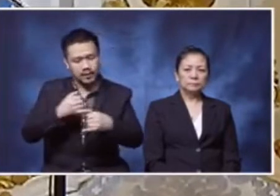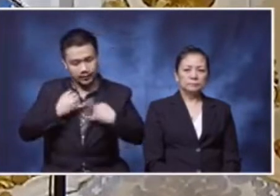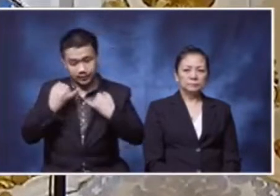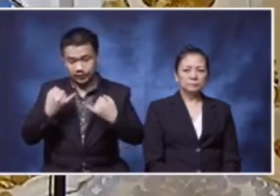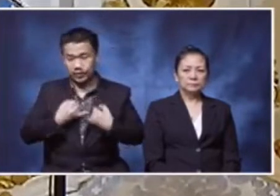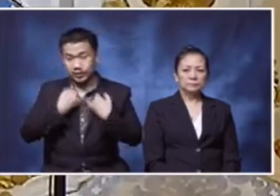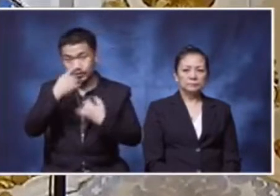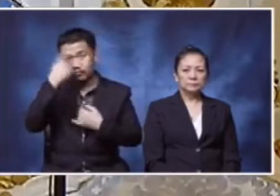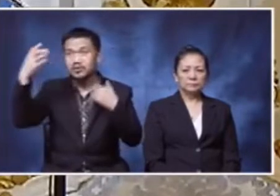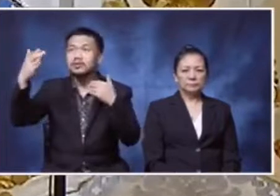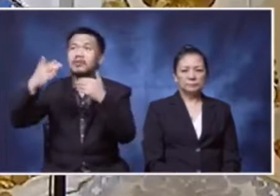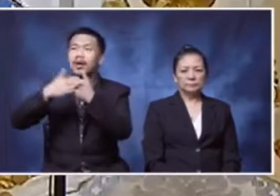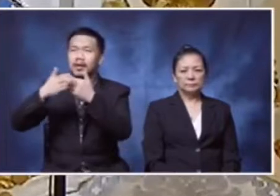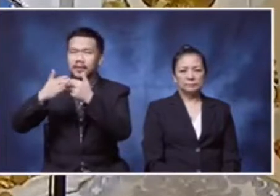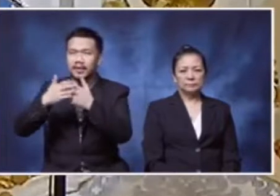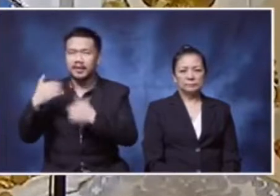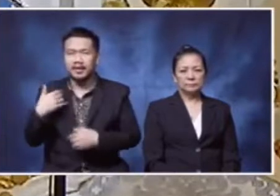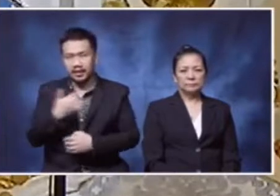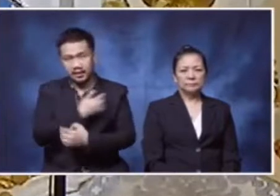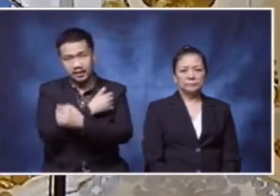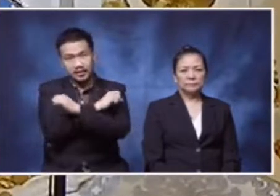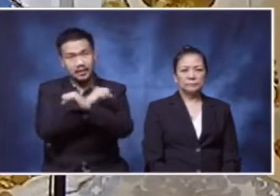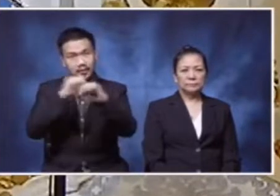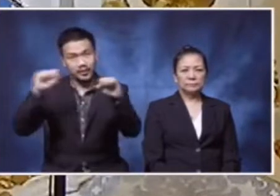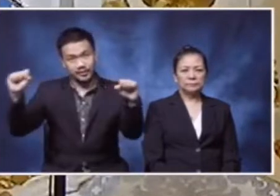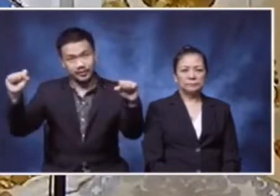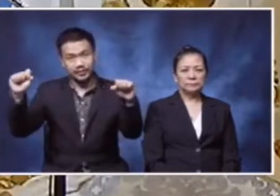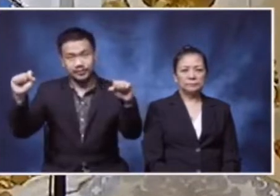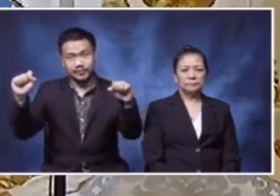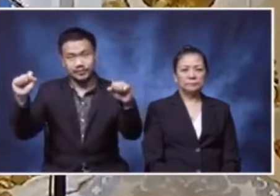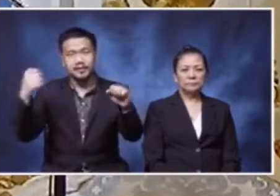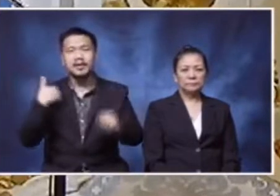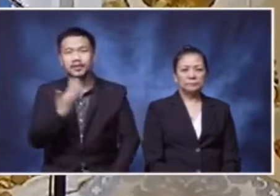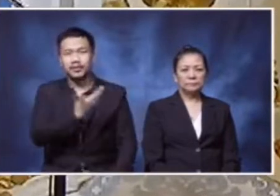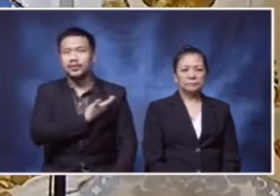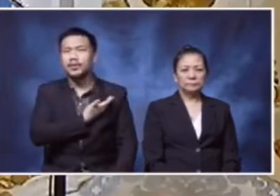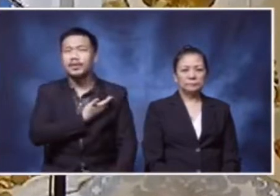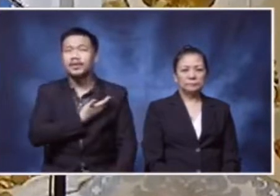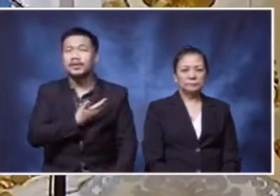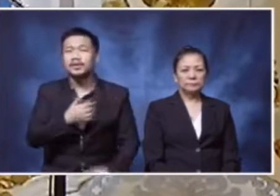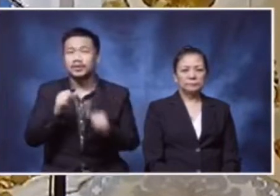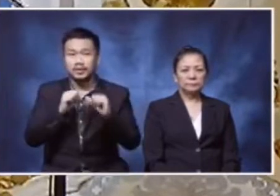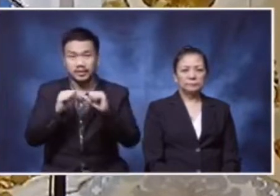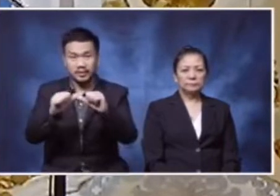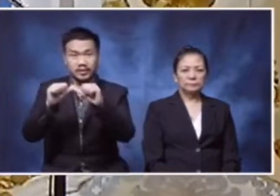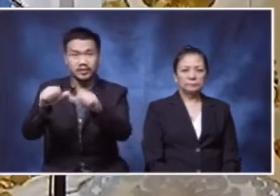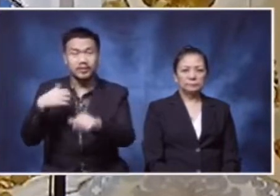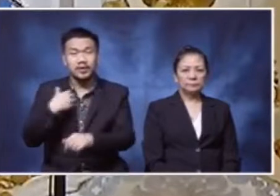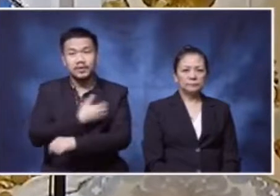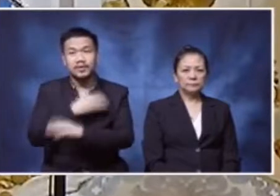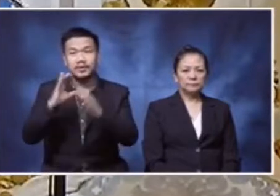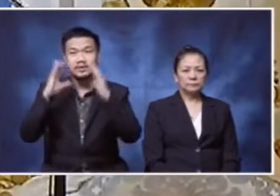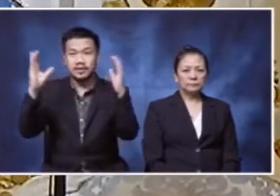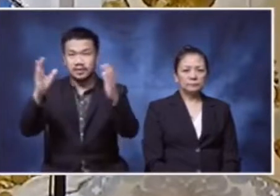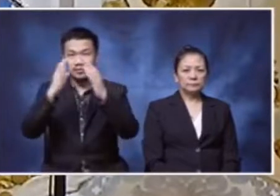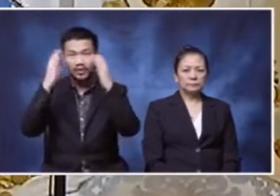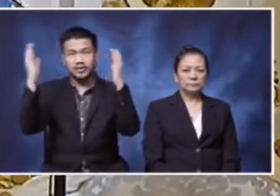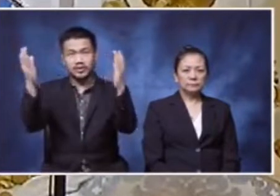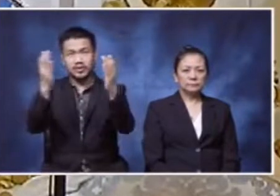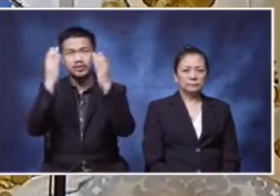ang kaligtasan natin. Sa pagpapatuloy ng pagdiriwang, hingi natin na